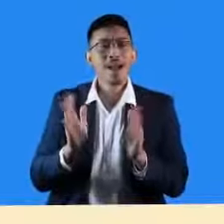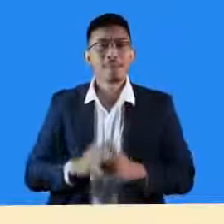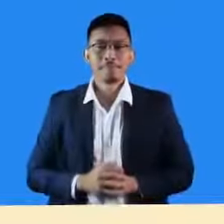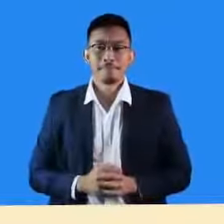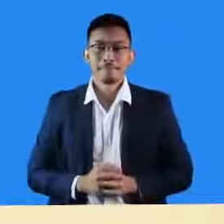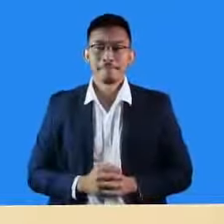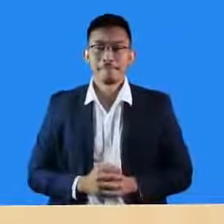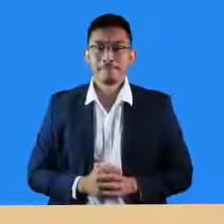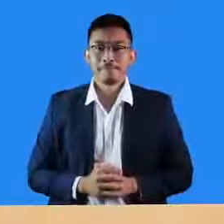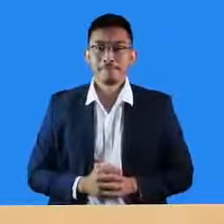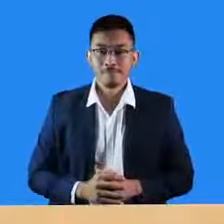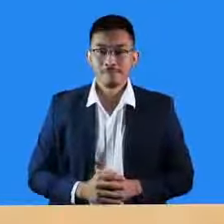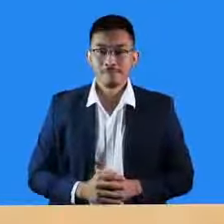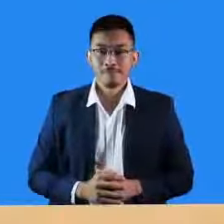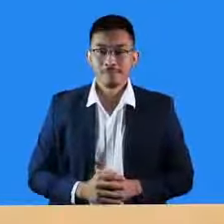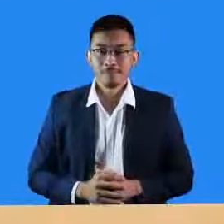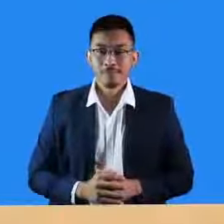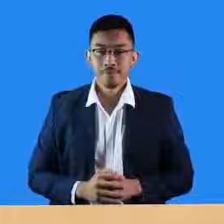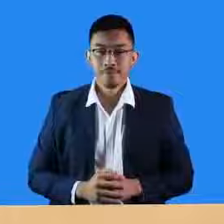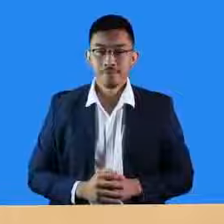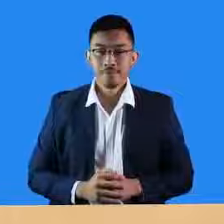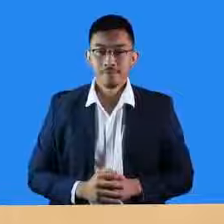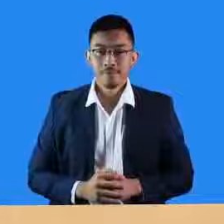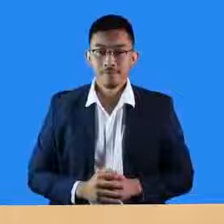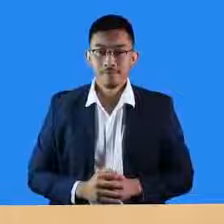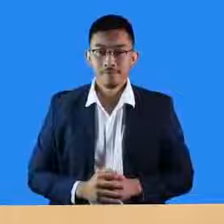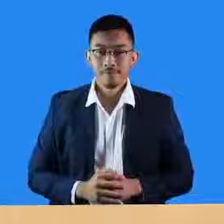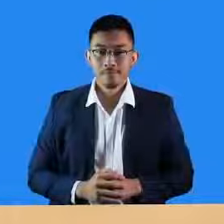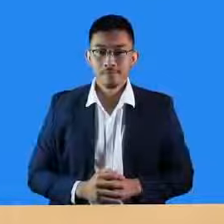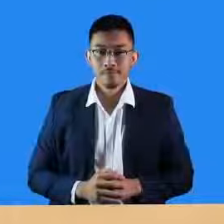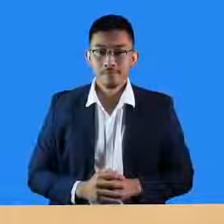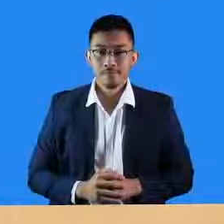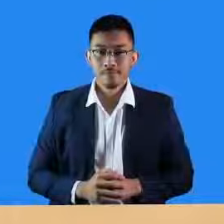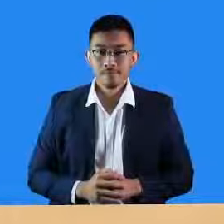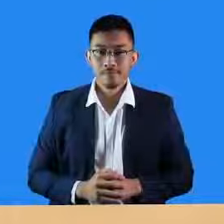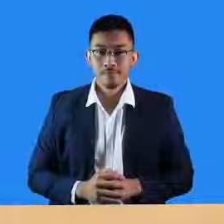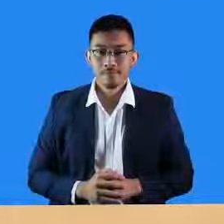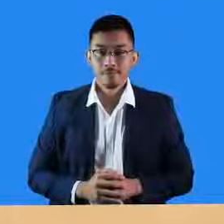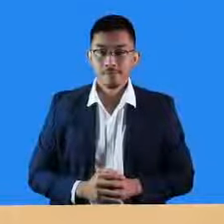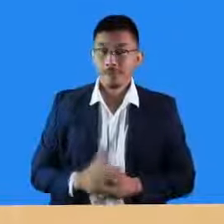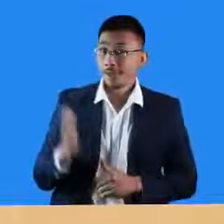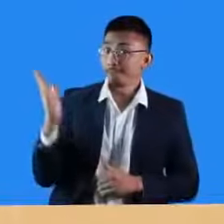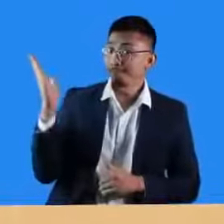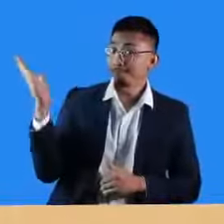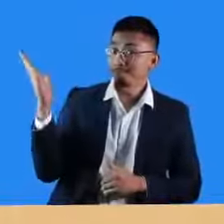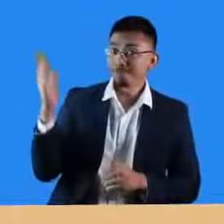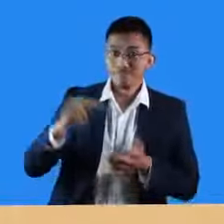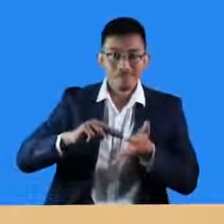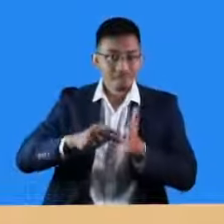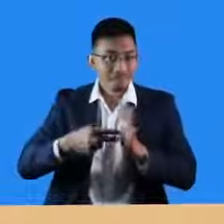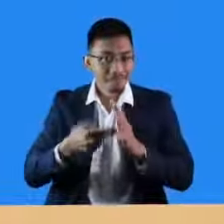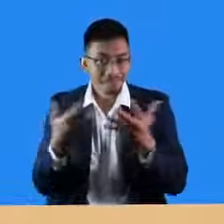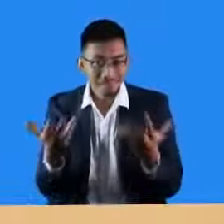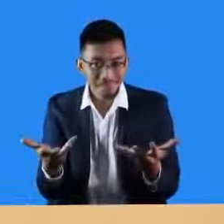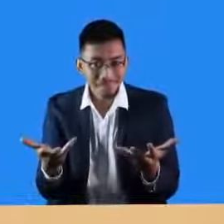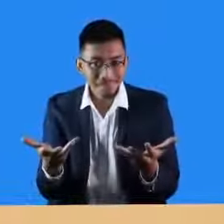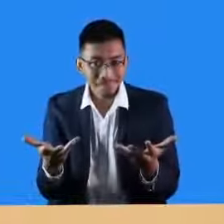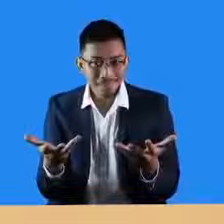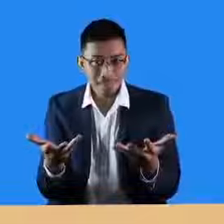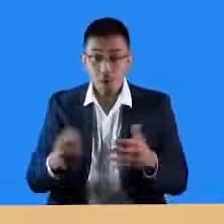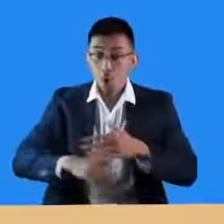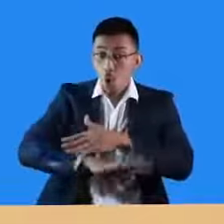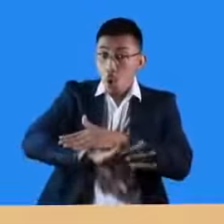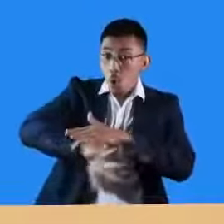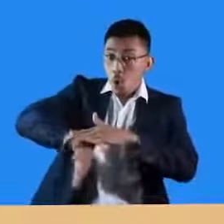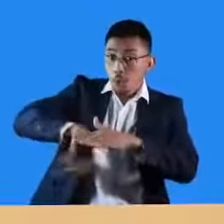turun-temurun. Saimuap doangka nabusuk, yang berarti aroma yang busuk bagaimanapun akan tercium.